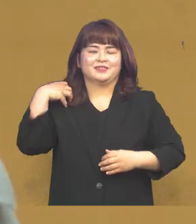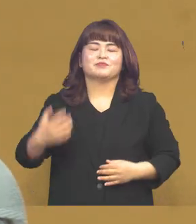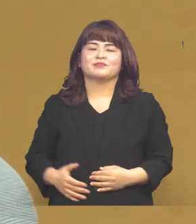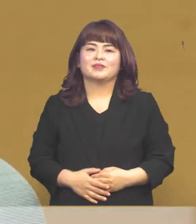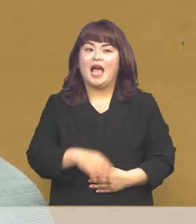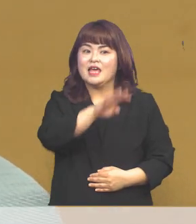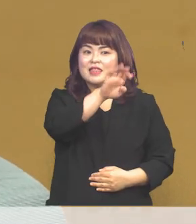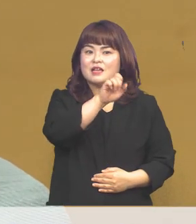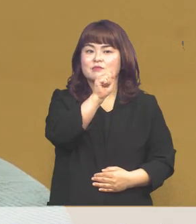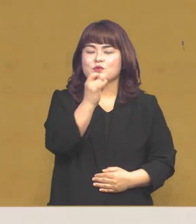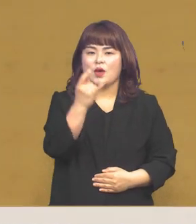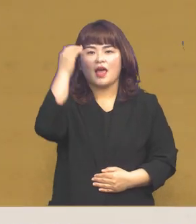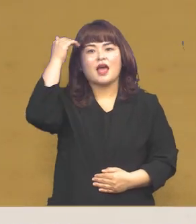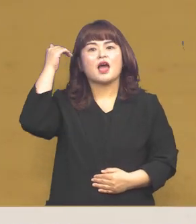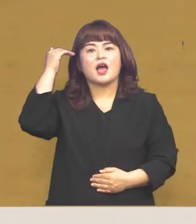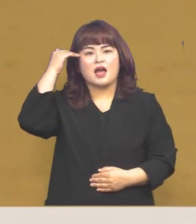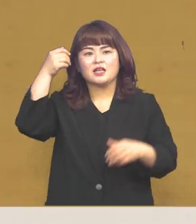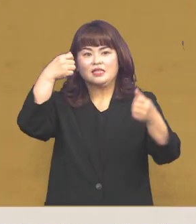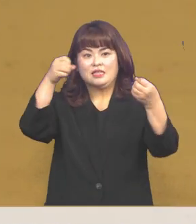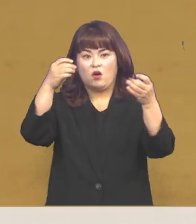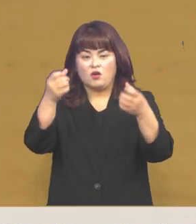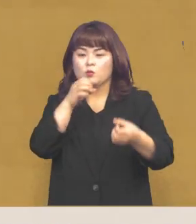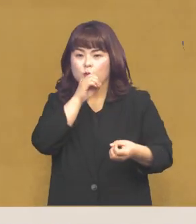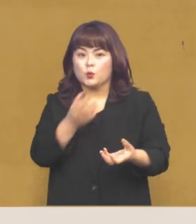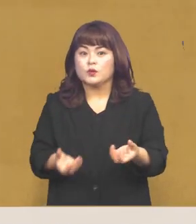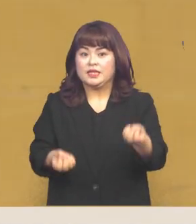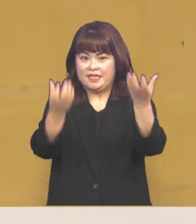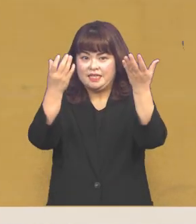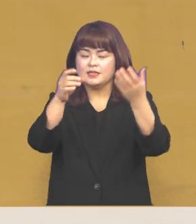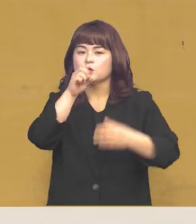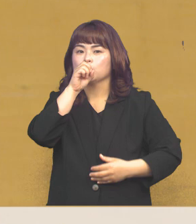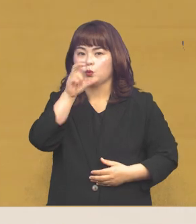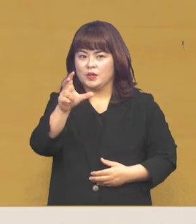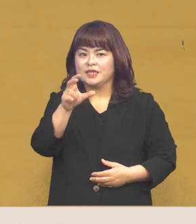예정입니다. 제42회 대한민국 연극제 용인